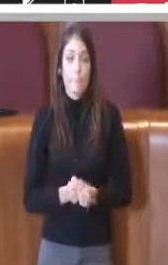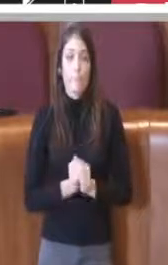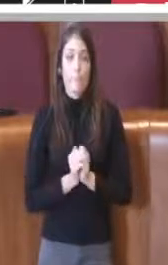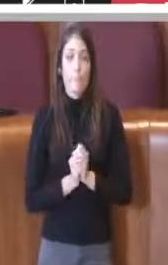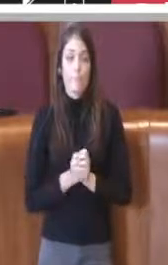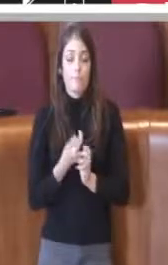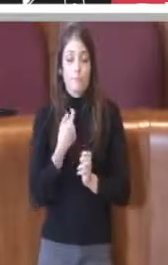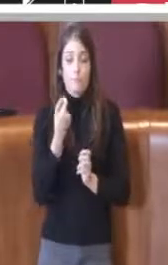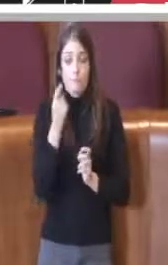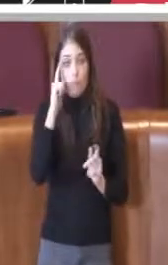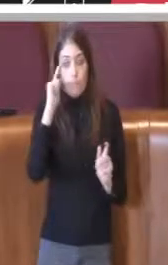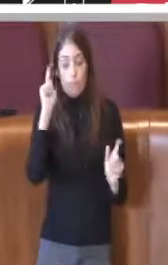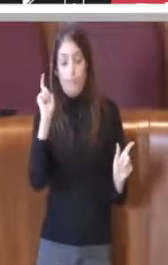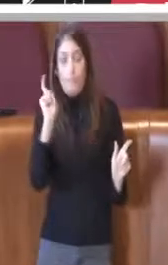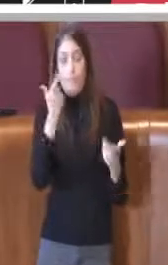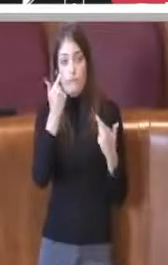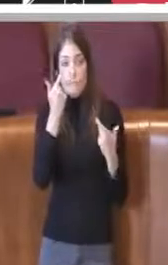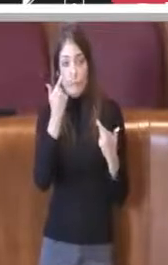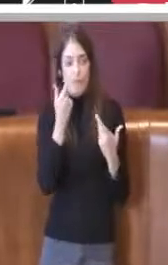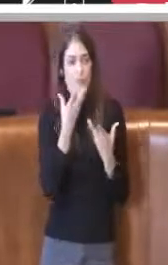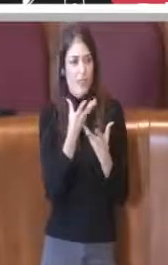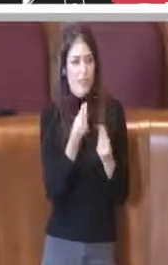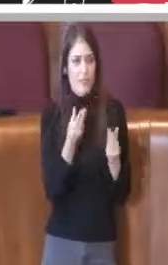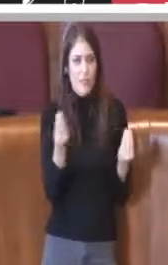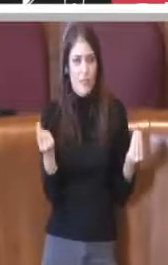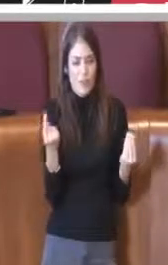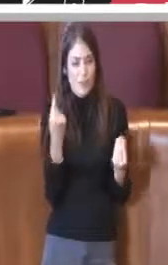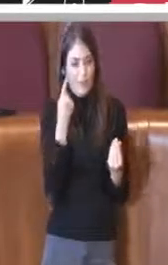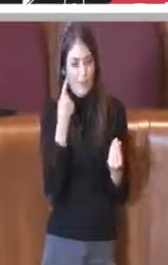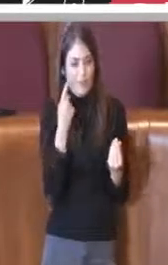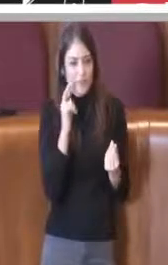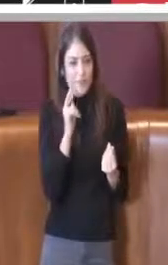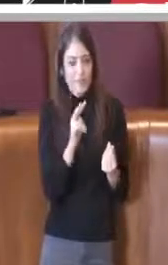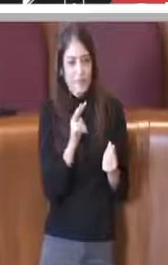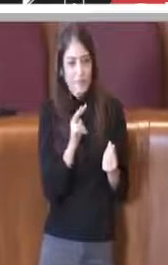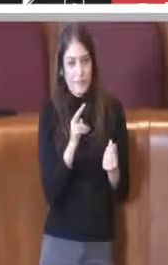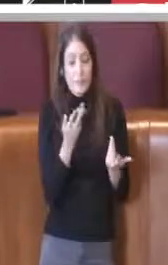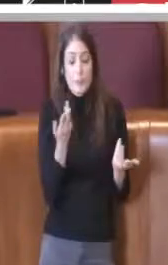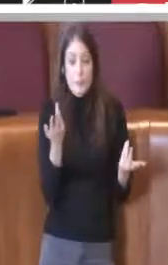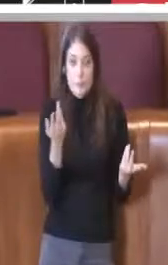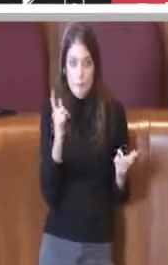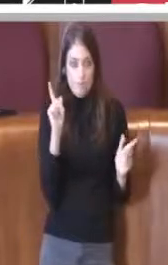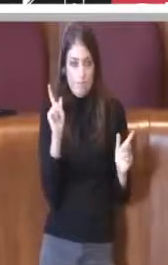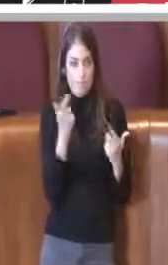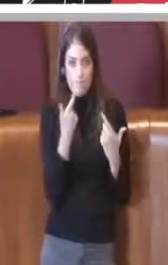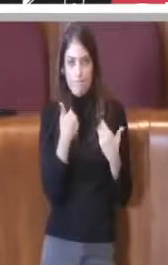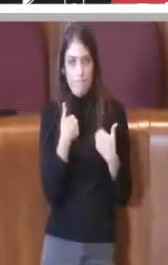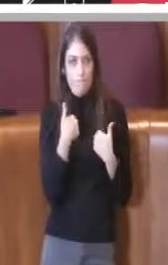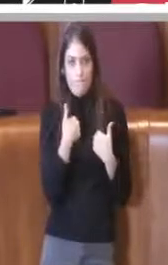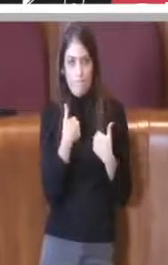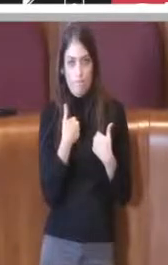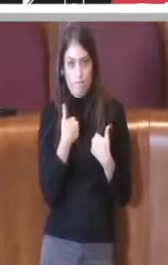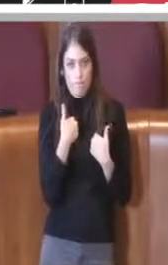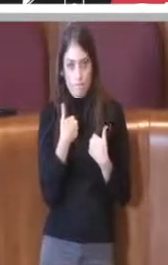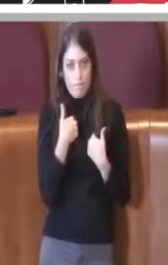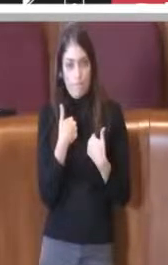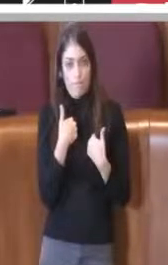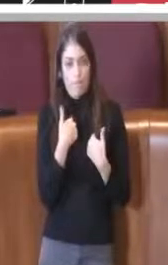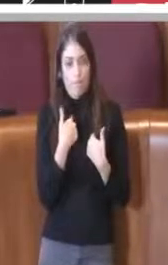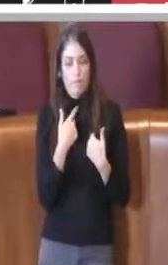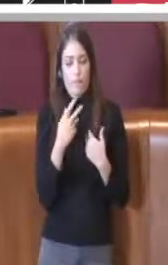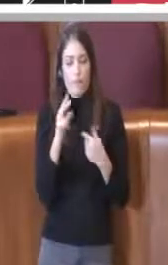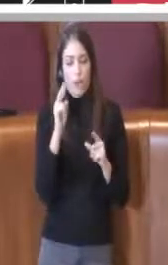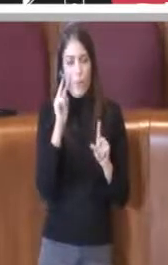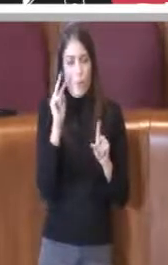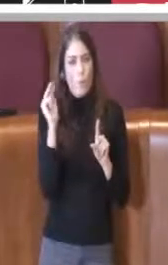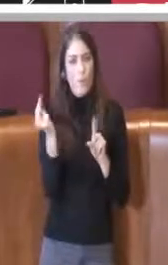perplessa da tante cose che ho sentito mi mi lascia perplesso il punto di